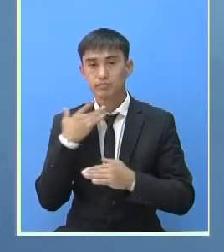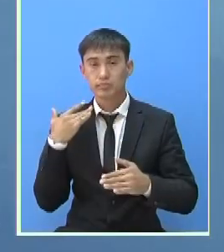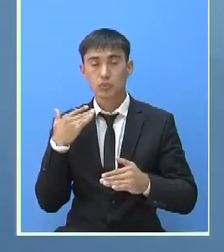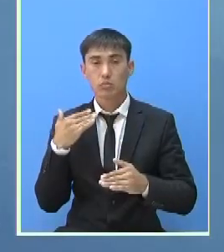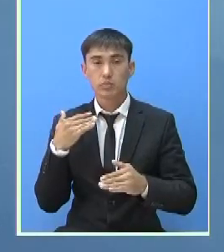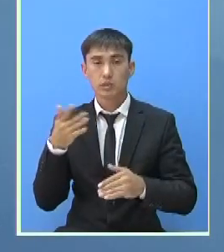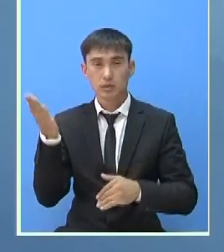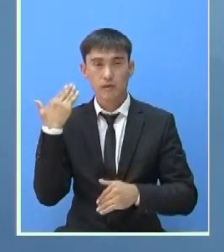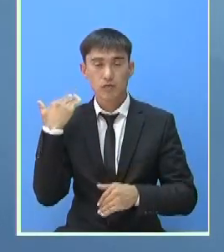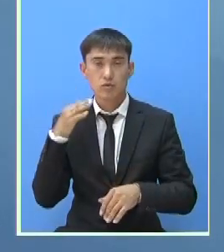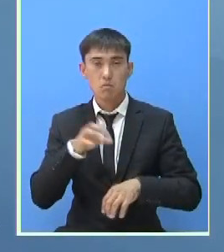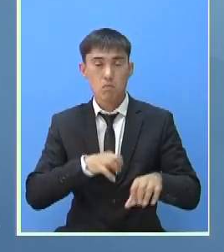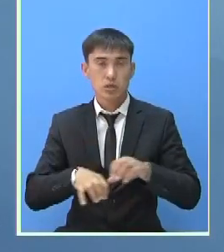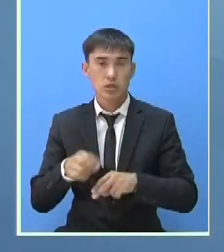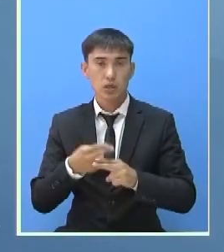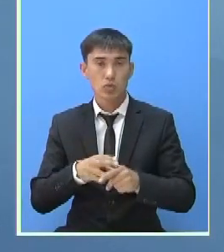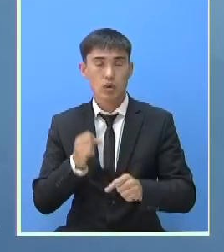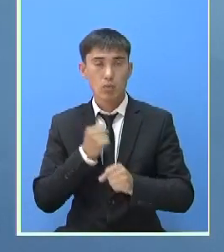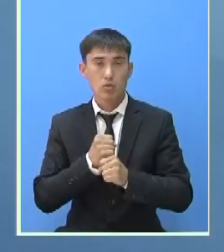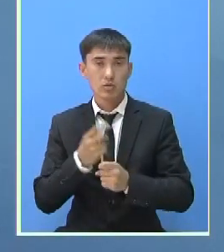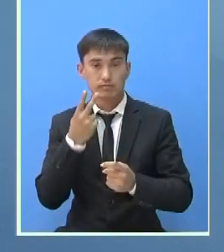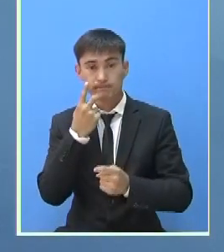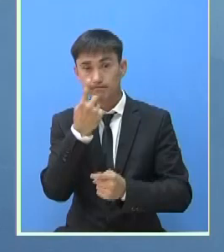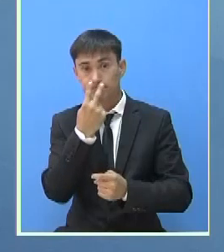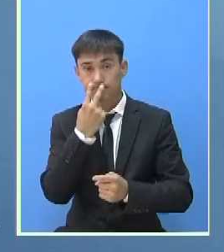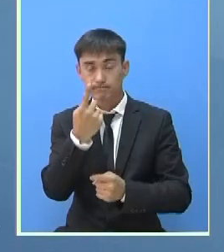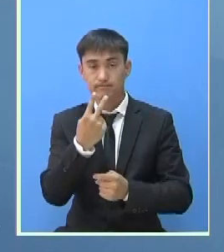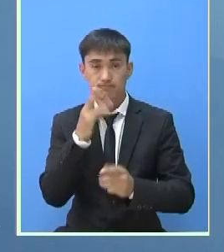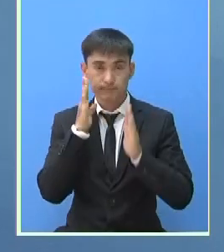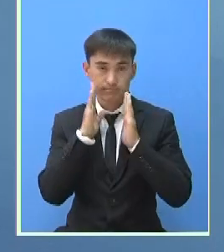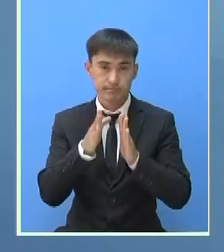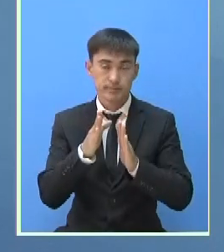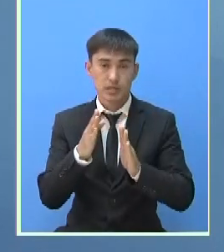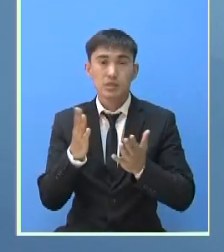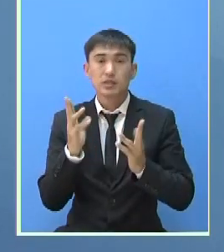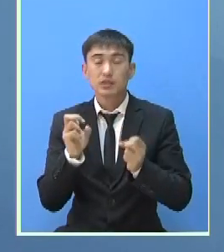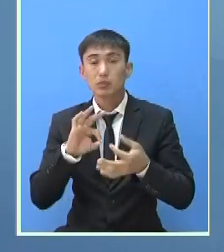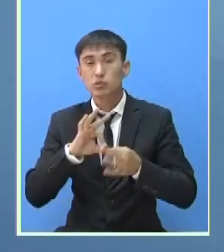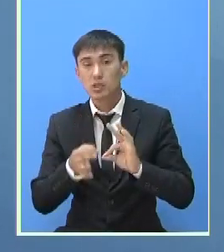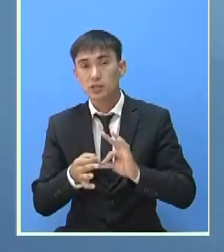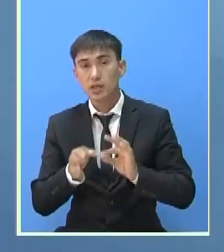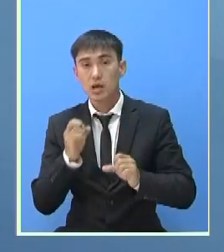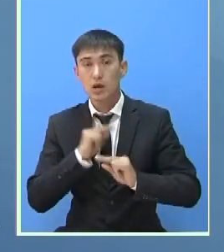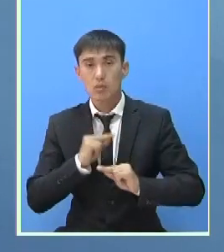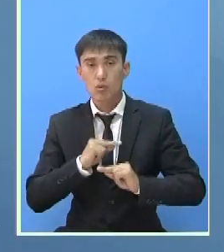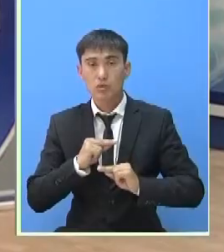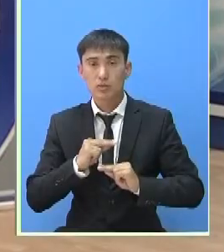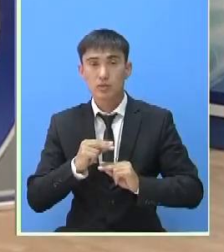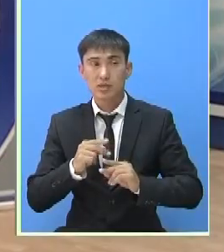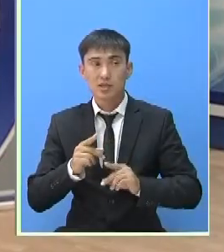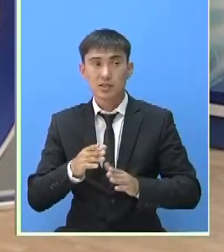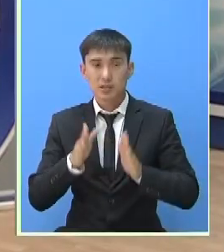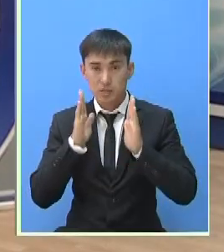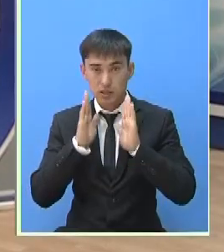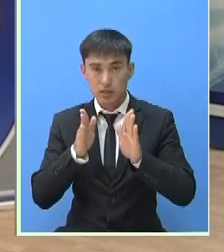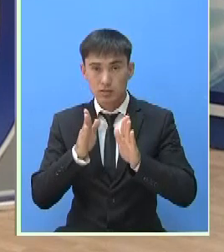добрыми мошенниками, которые работали с глазу на глаз. С кем все-таки сложнее работать? Конечно, с контактными